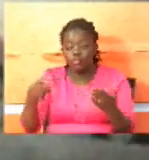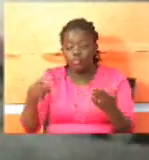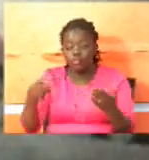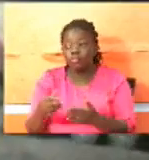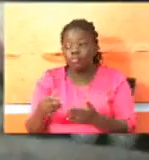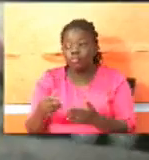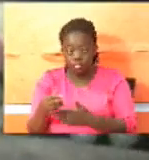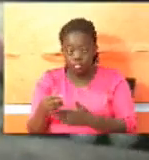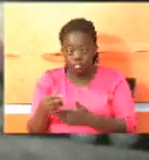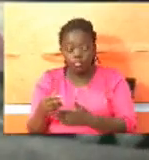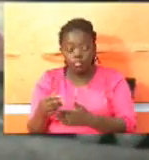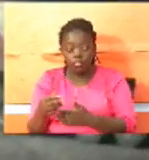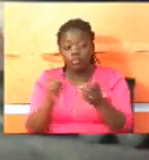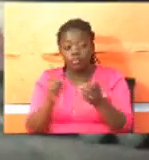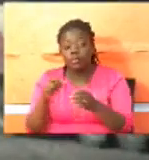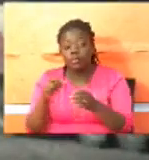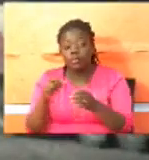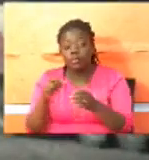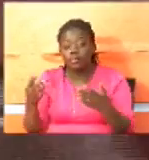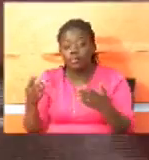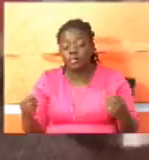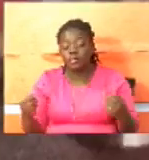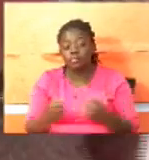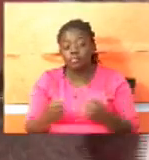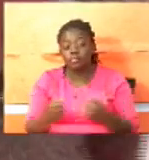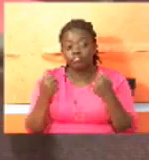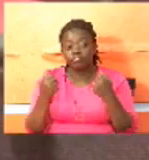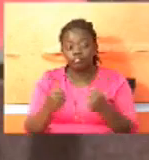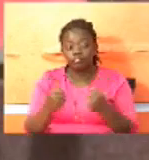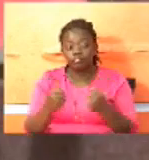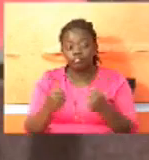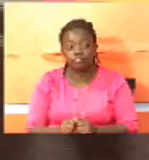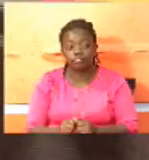Olbiam okufuna amafuta wano ne zeetomera.